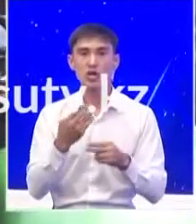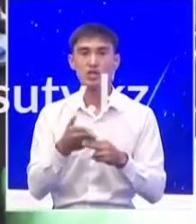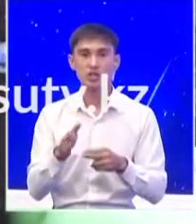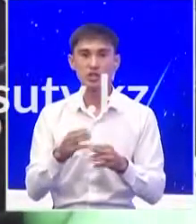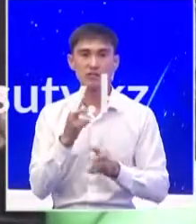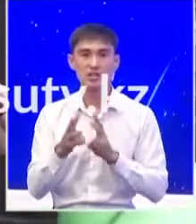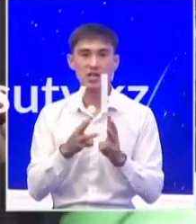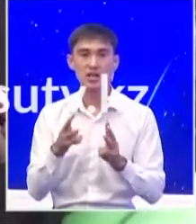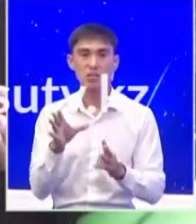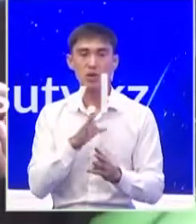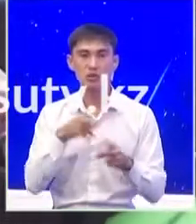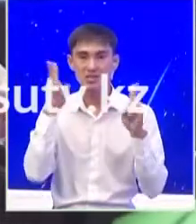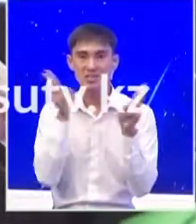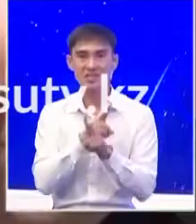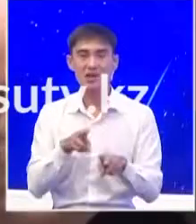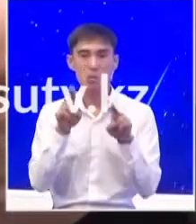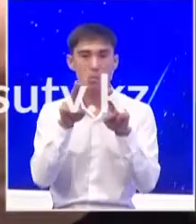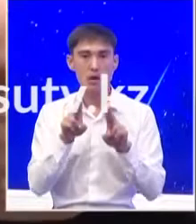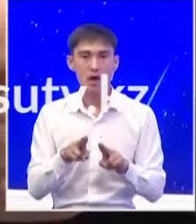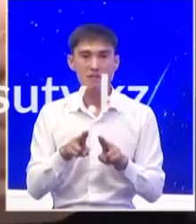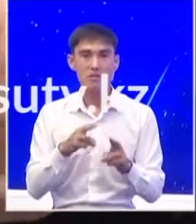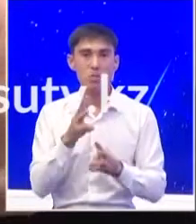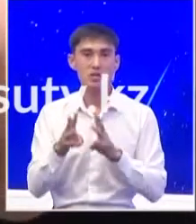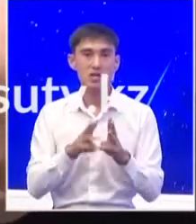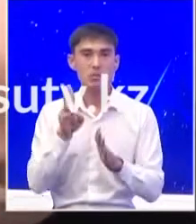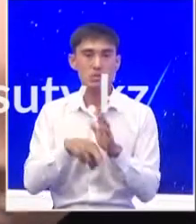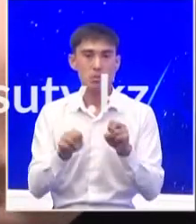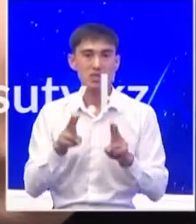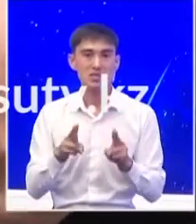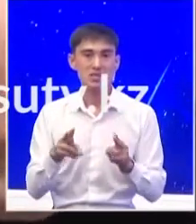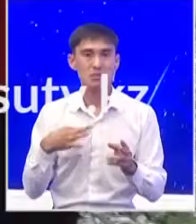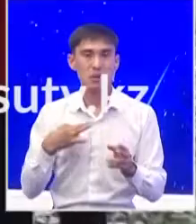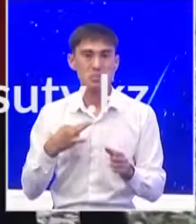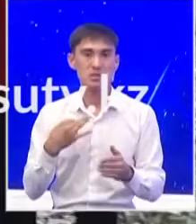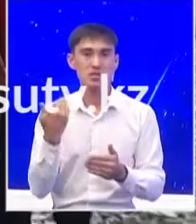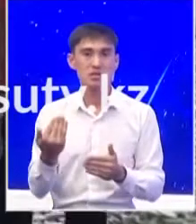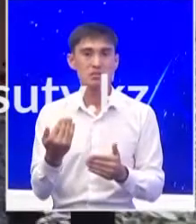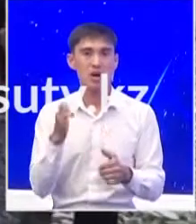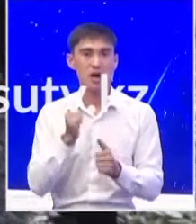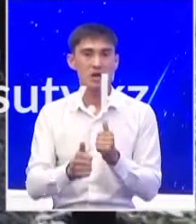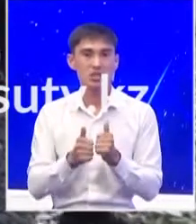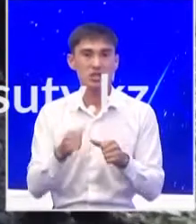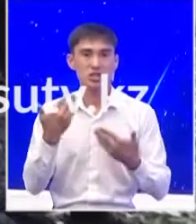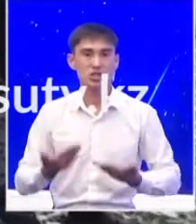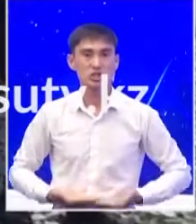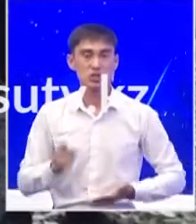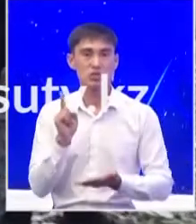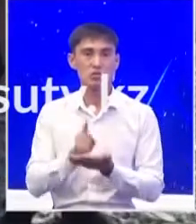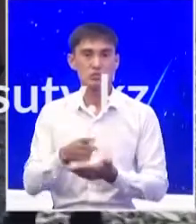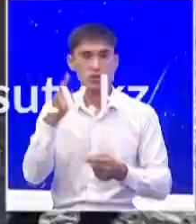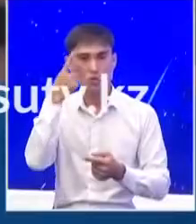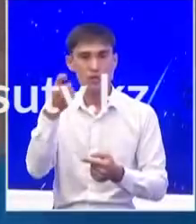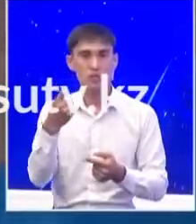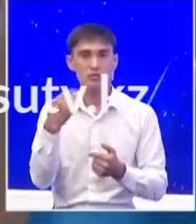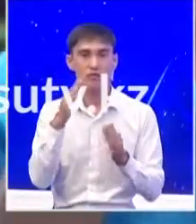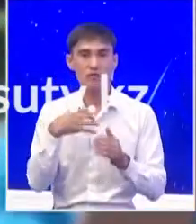возгораний происходит по незнанию правил пожаробезопасности, либо пренебрежению ими, а потому каждый житель должен быть уведомлен о важности